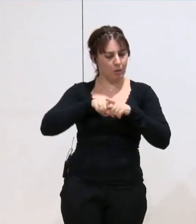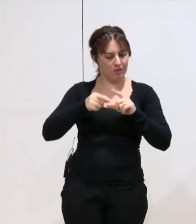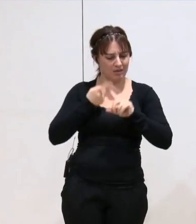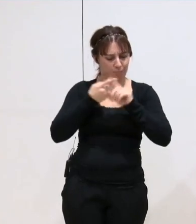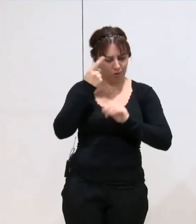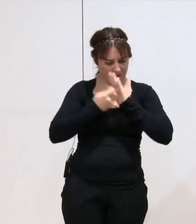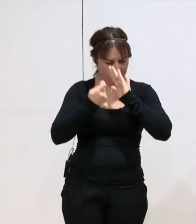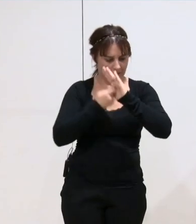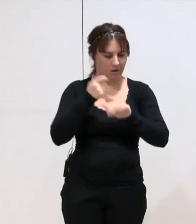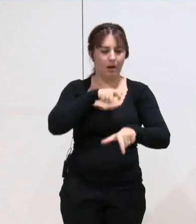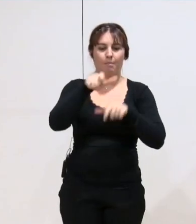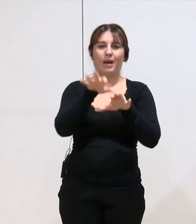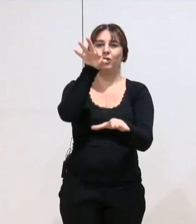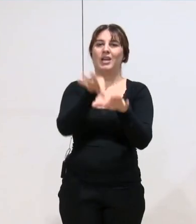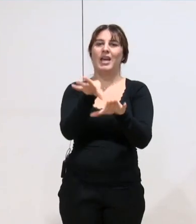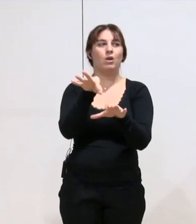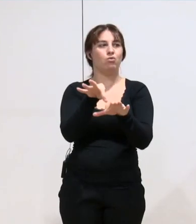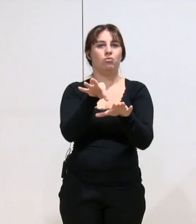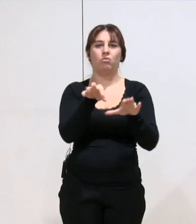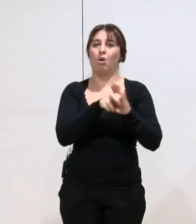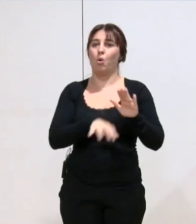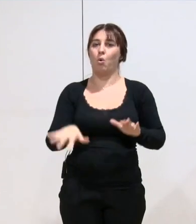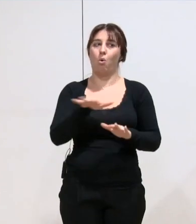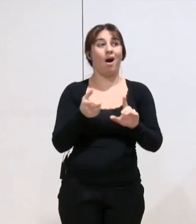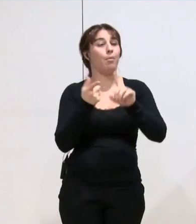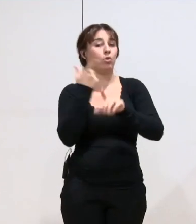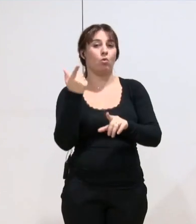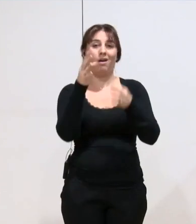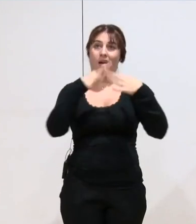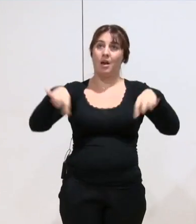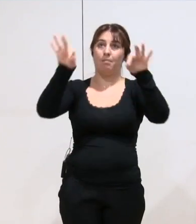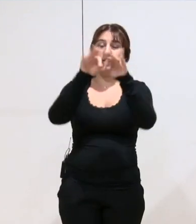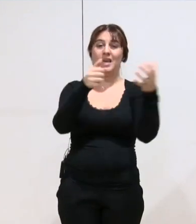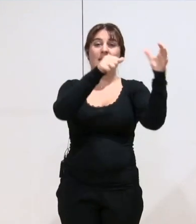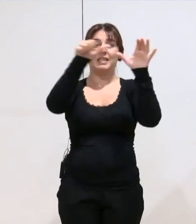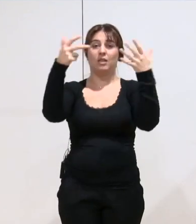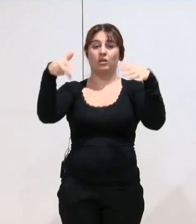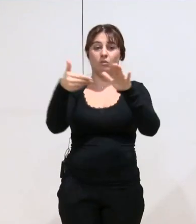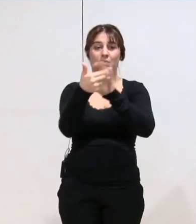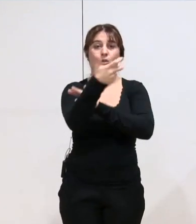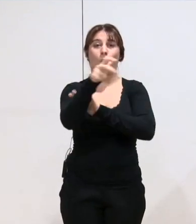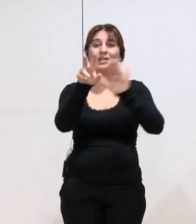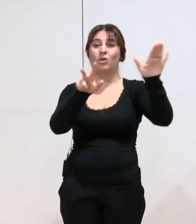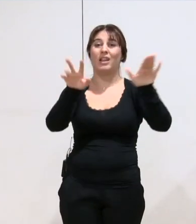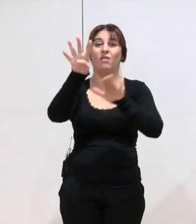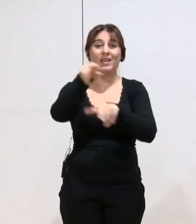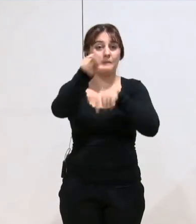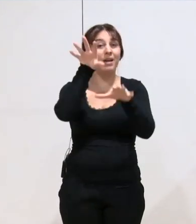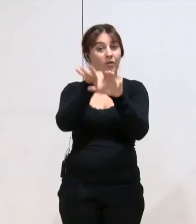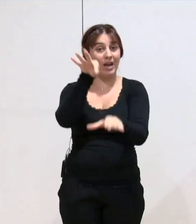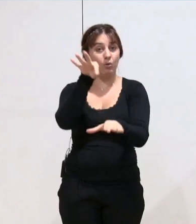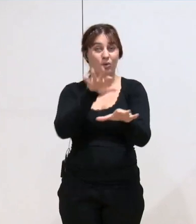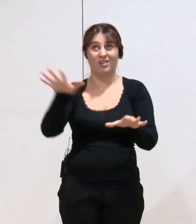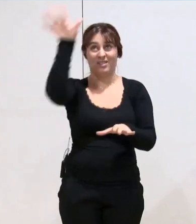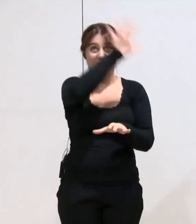ce que sont les élus locaux. Pour notre pays, il s'agit de 618 384 élus, dont